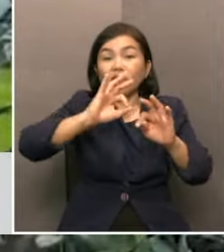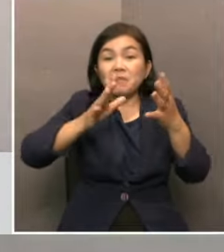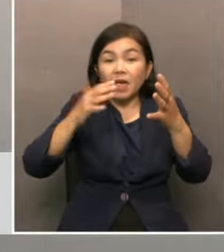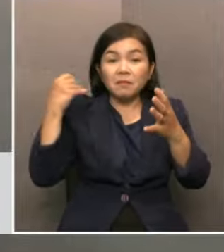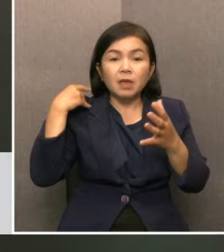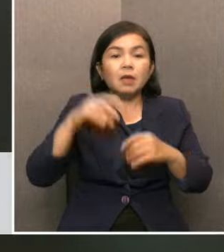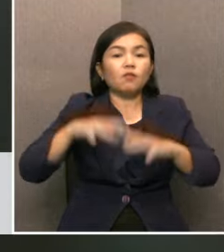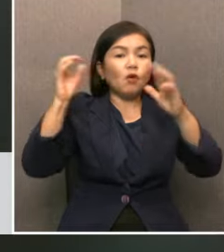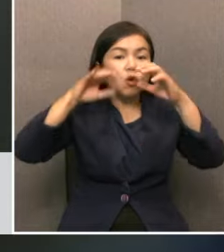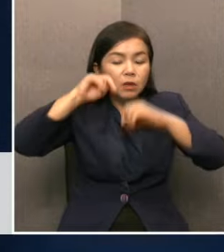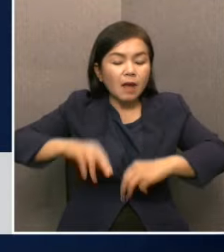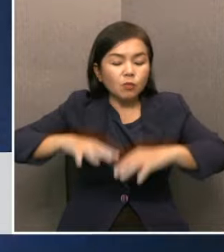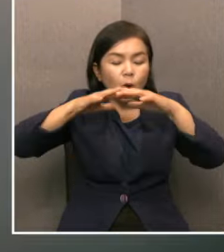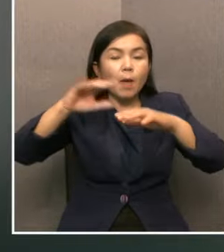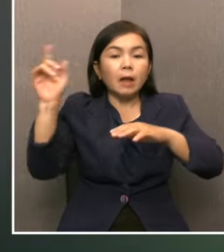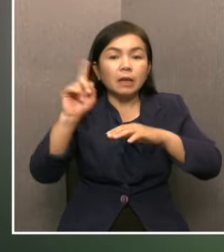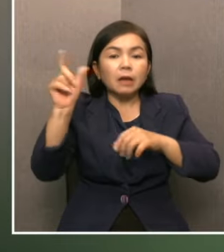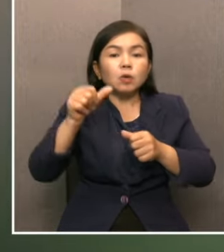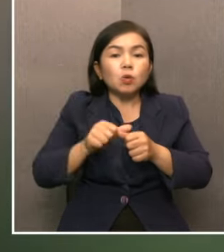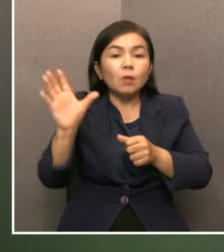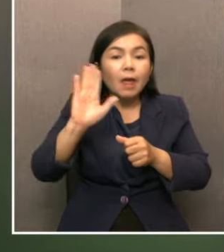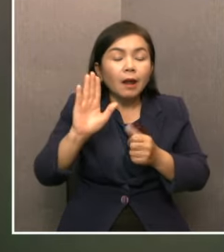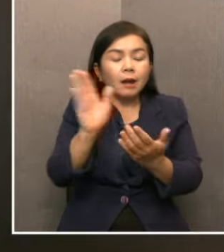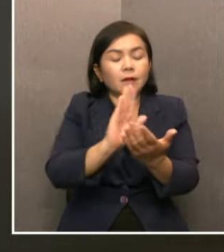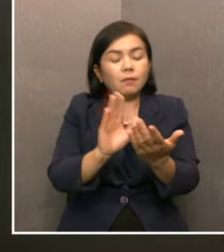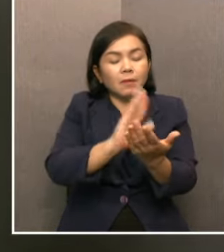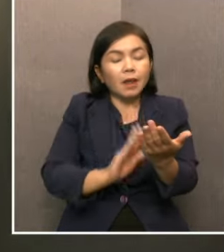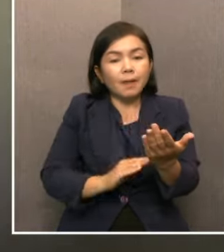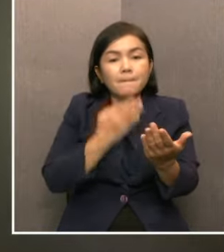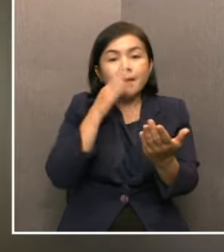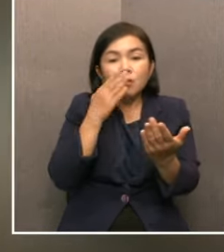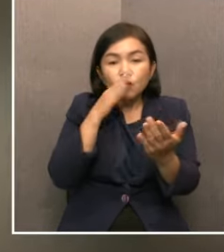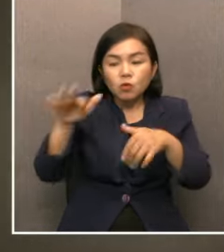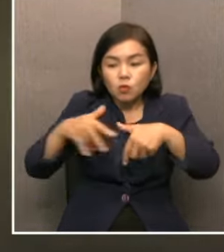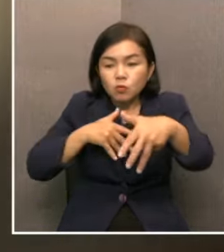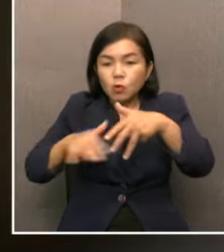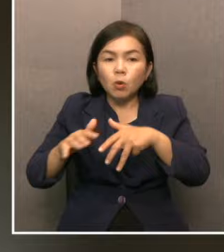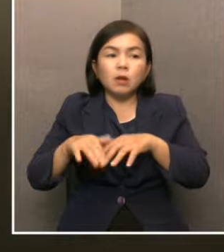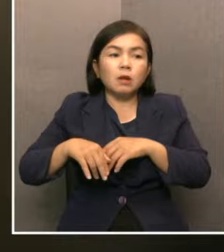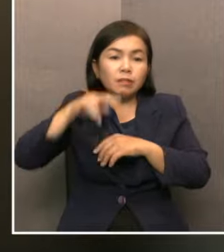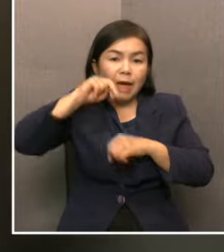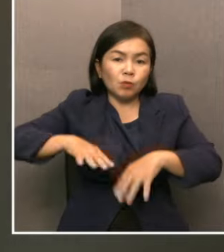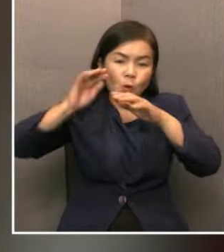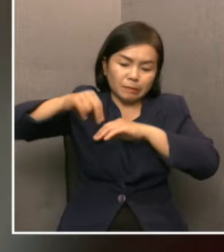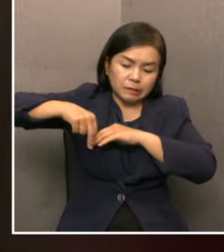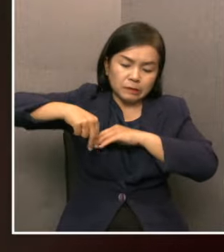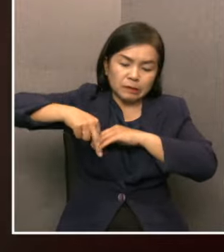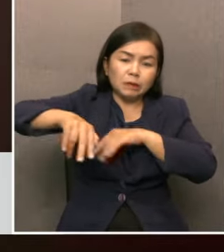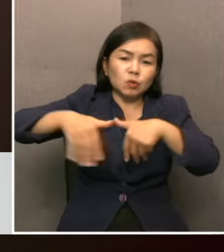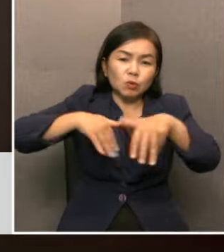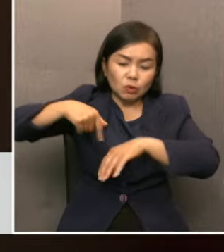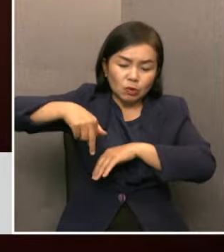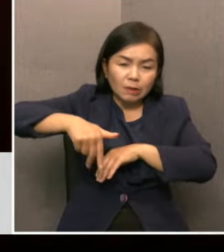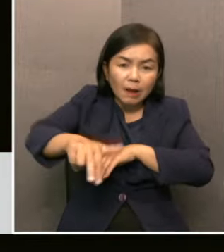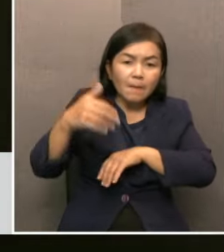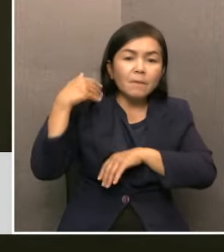นะคะทางตะวันออกเฉียงใต้ของบราซิลค่ะทำให้ประชาชนต้องเดินลุยฝาน้ำท่วมแล้วก็ยังมีรถ